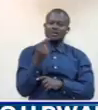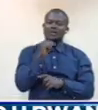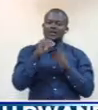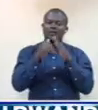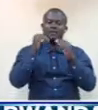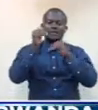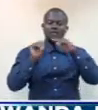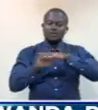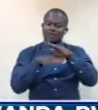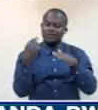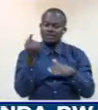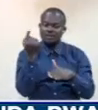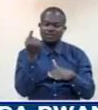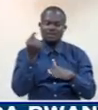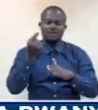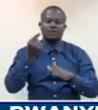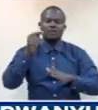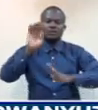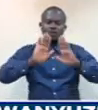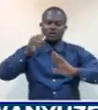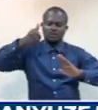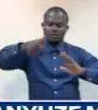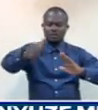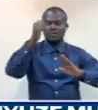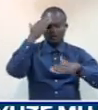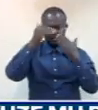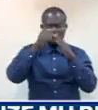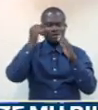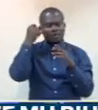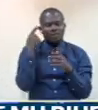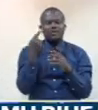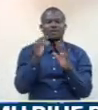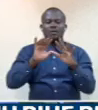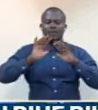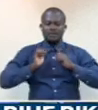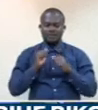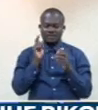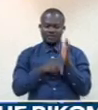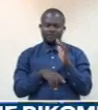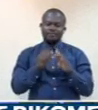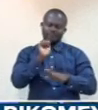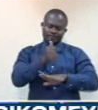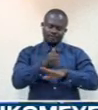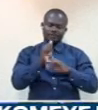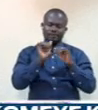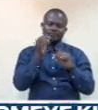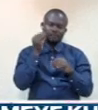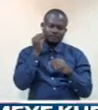inzego zibanze gusa uruhare nabo ni urwabo rwo kugira ngo bumve icyo birinda n'iki guma mu rugo ijyaho kubera iki